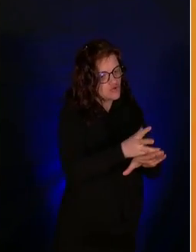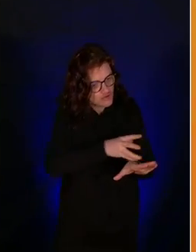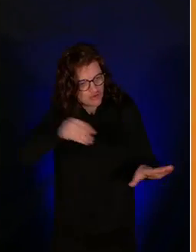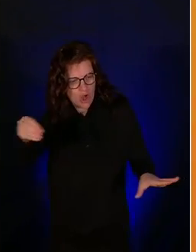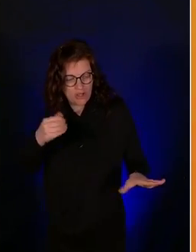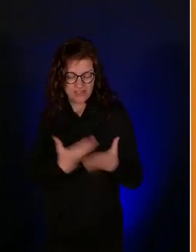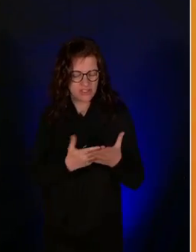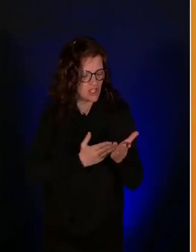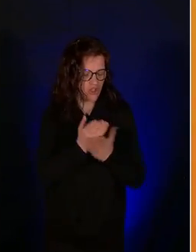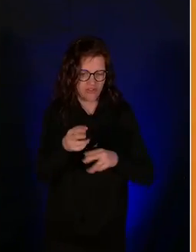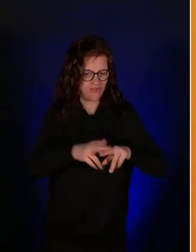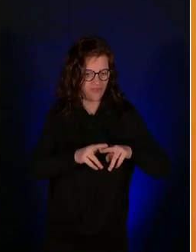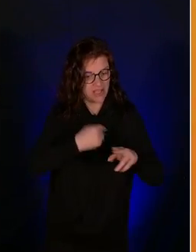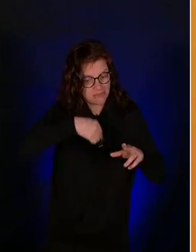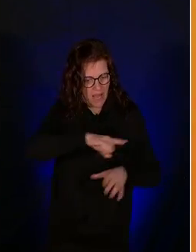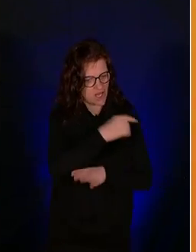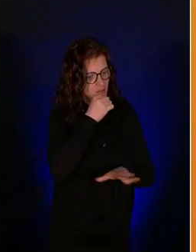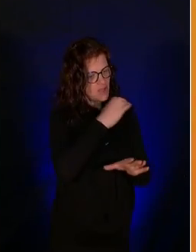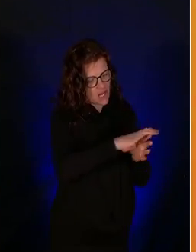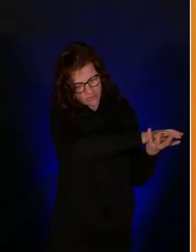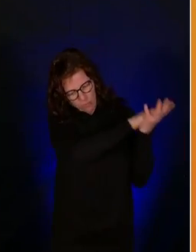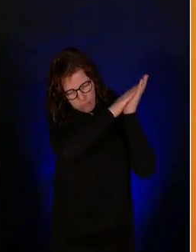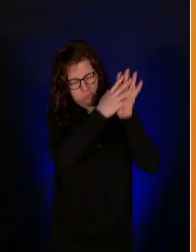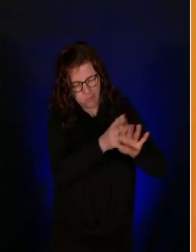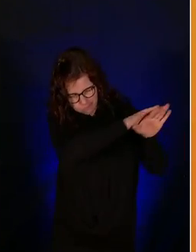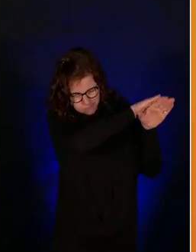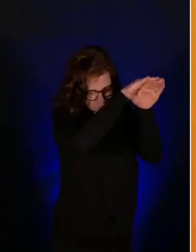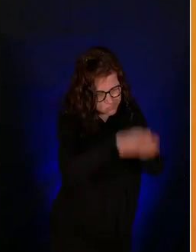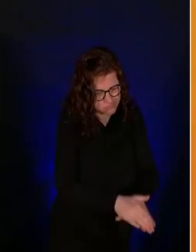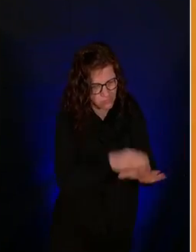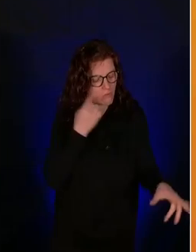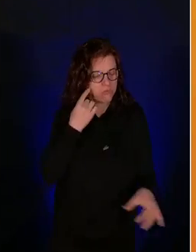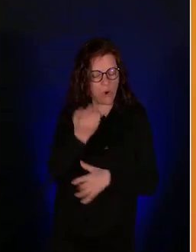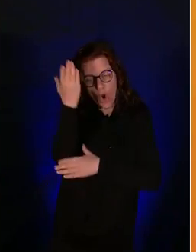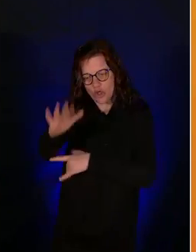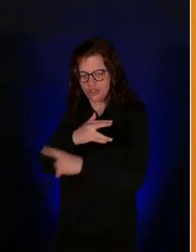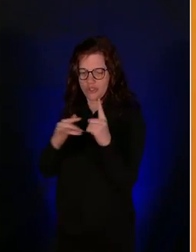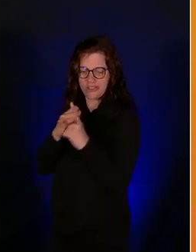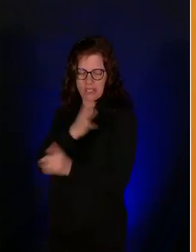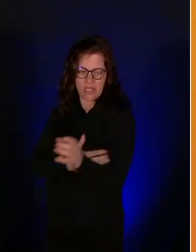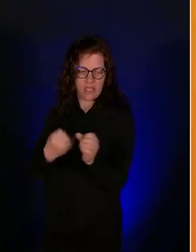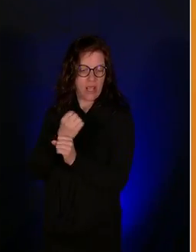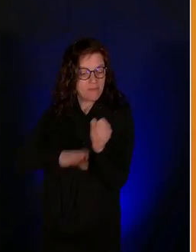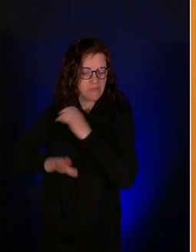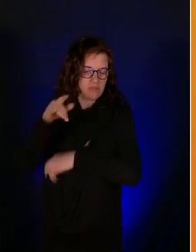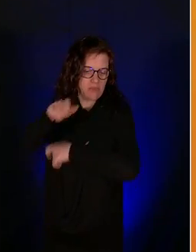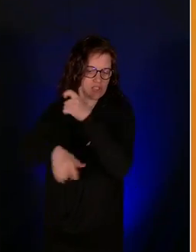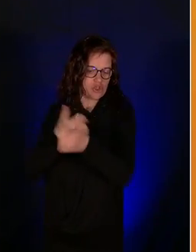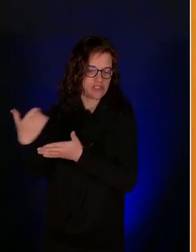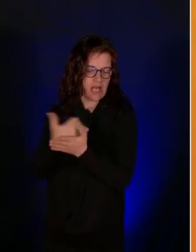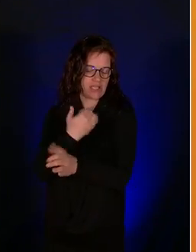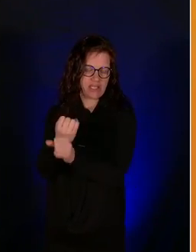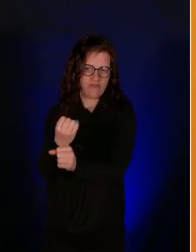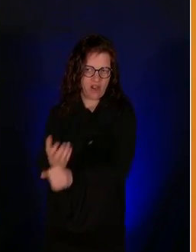moi, ne veut rien dire, mais c'est renverser le capitalisme et créer une autre société qui soit celle des travailleurs.